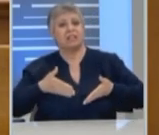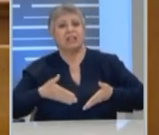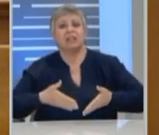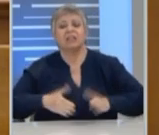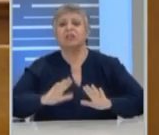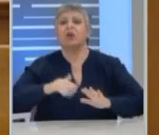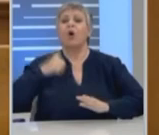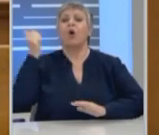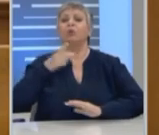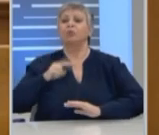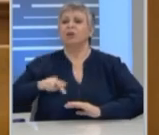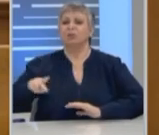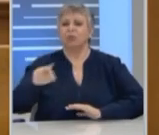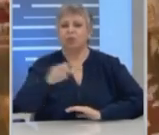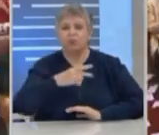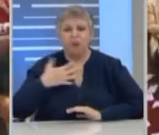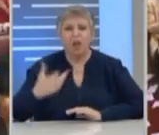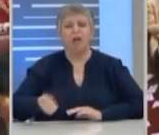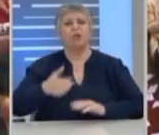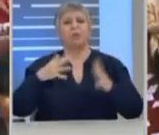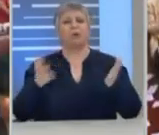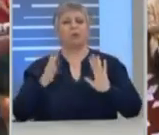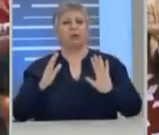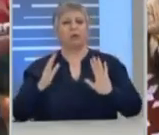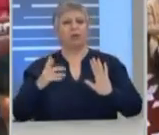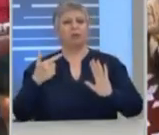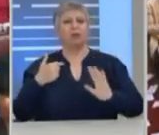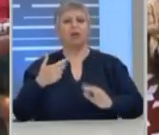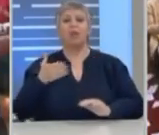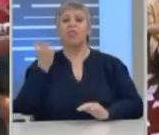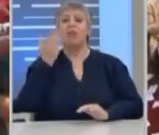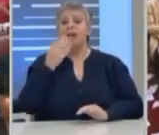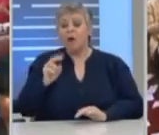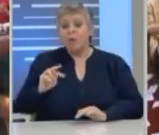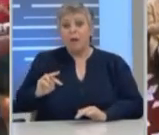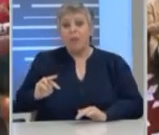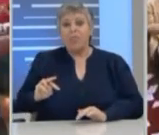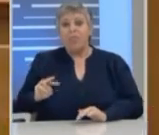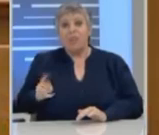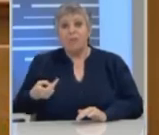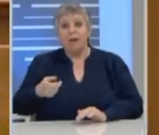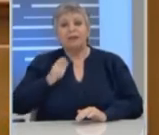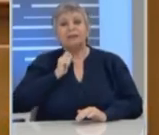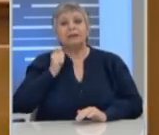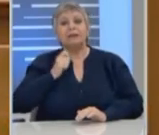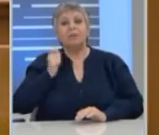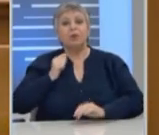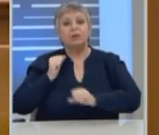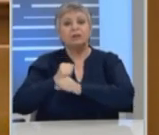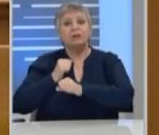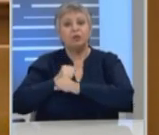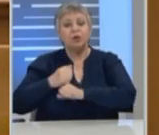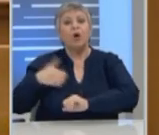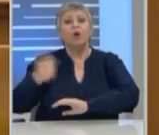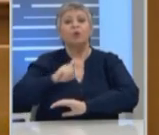της διαπλοκής. Και δεν έχουμε δίπλα μας, στον πολιτικό μας βίο και στην πολιτική μας διαδρομή, ούτε τη